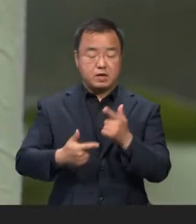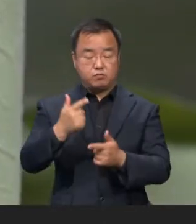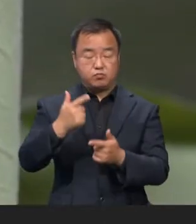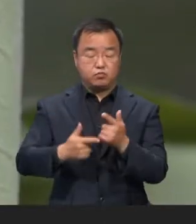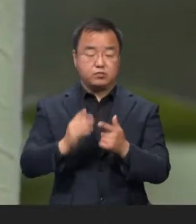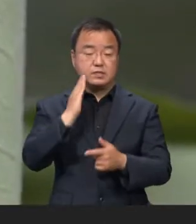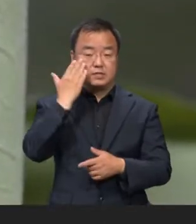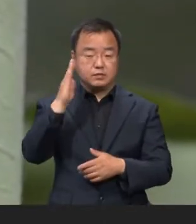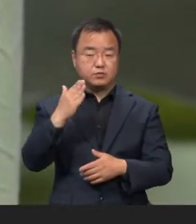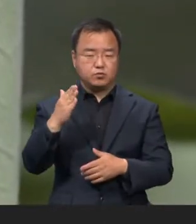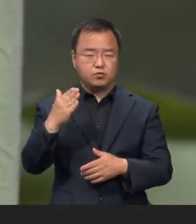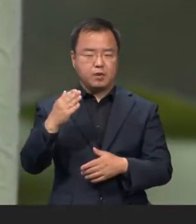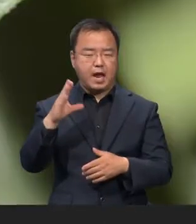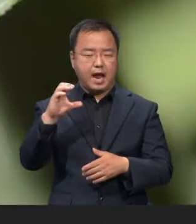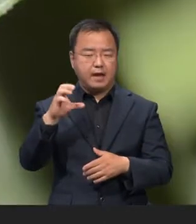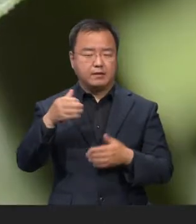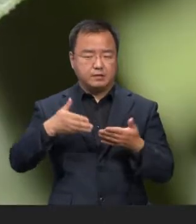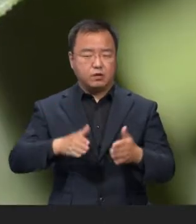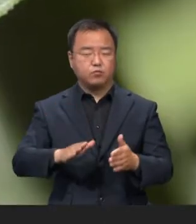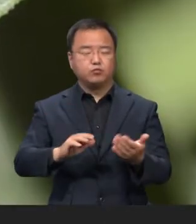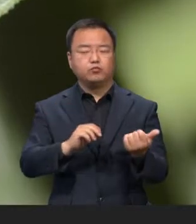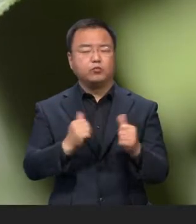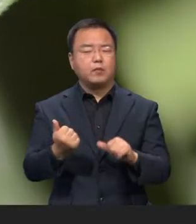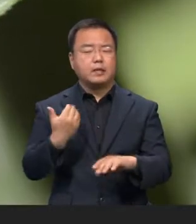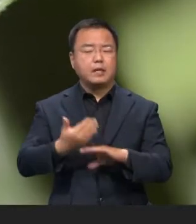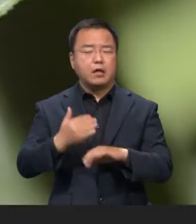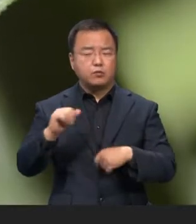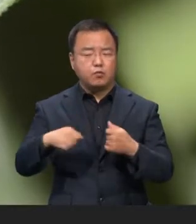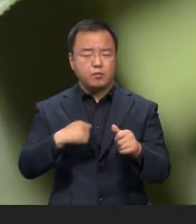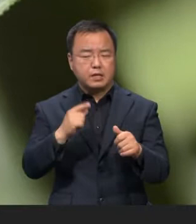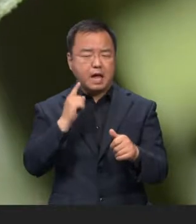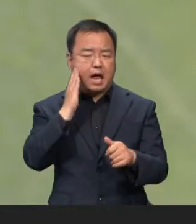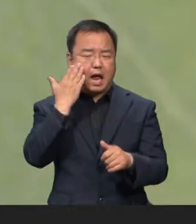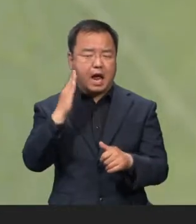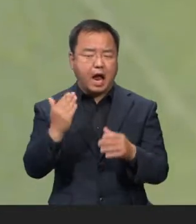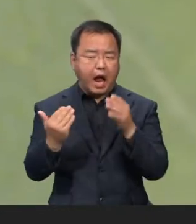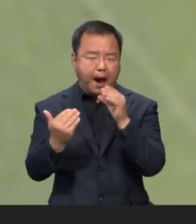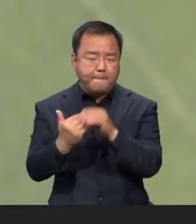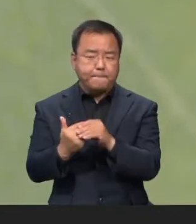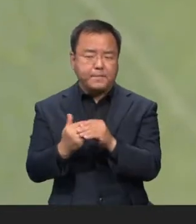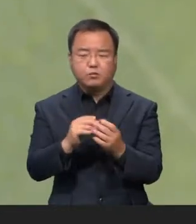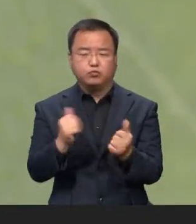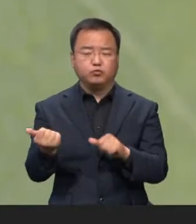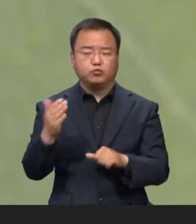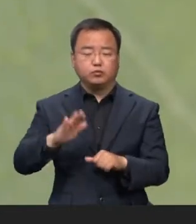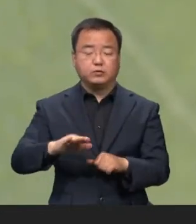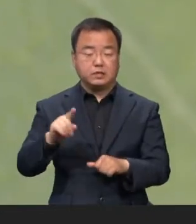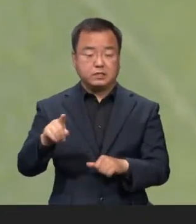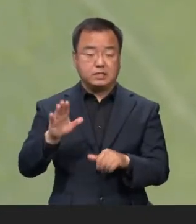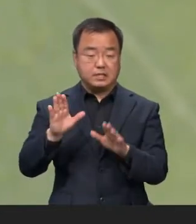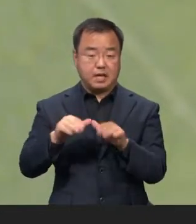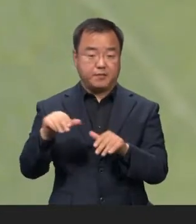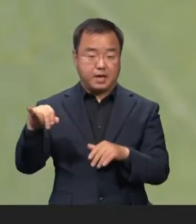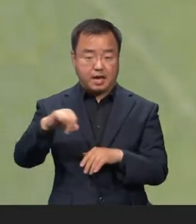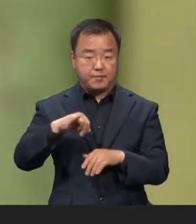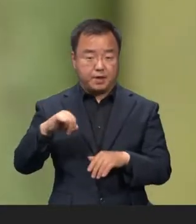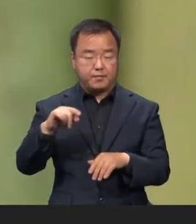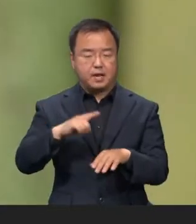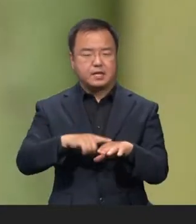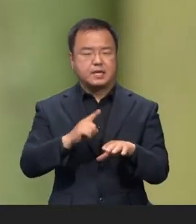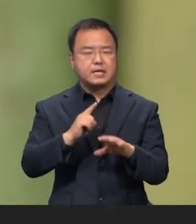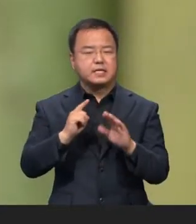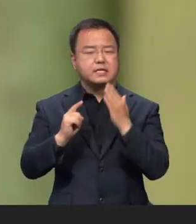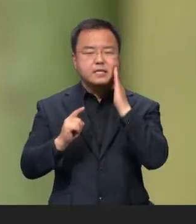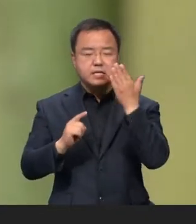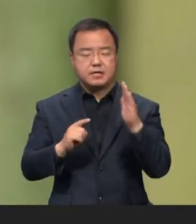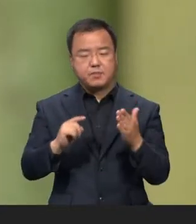동물은 밀크위드를 먹을 경우 중독을 일으켜 죽음에 이르는데 모나크 나비 애벌레는 그 잎을 먹고 자라 몸에 독성을